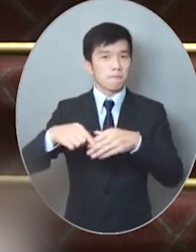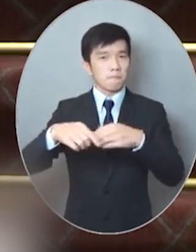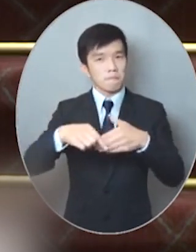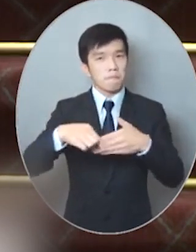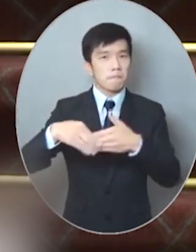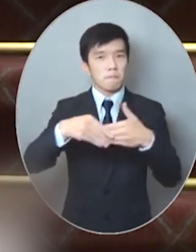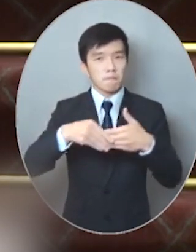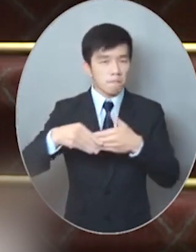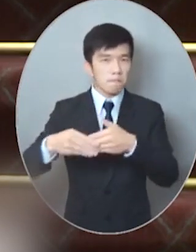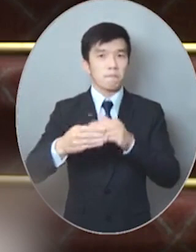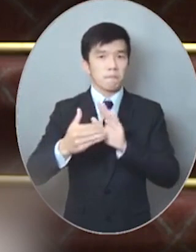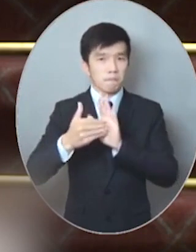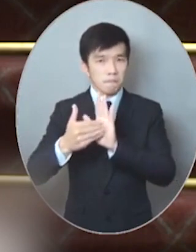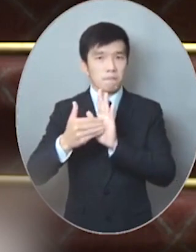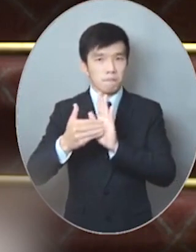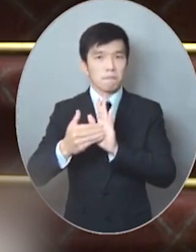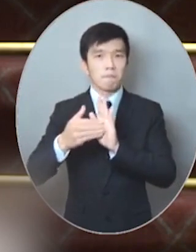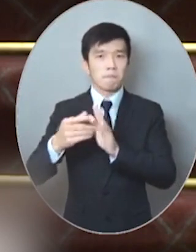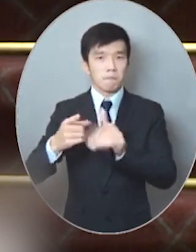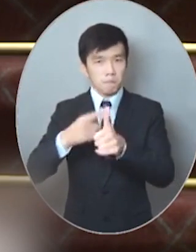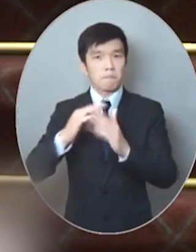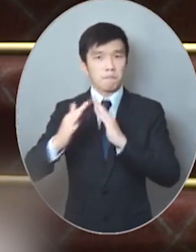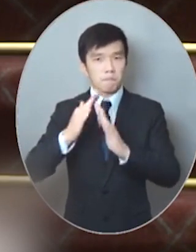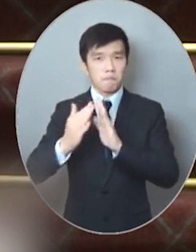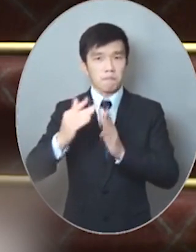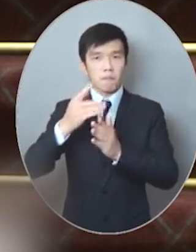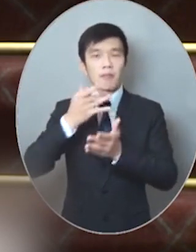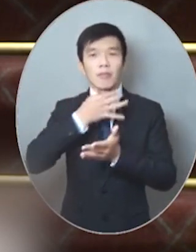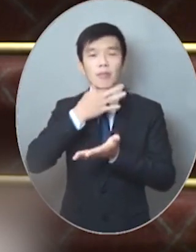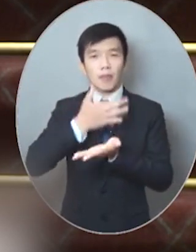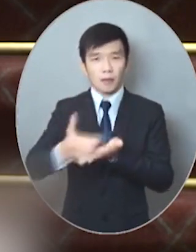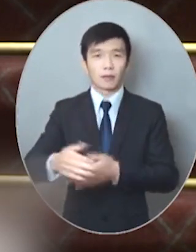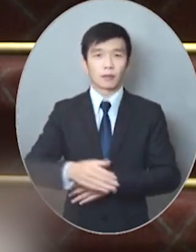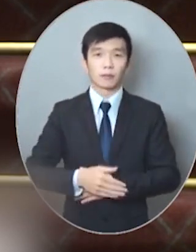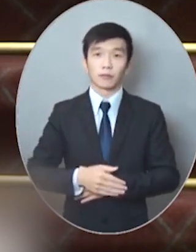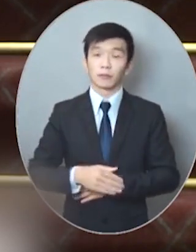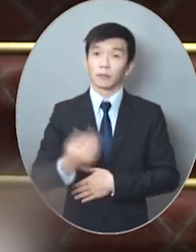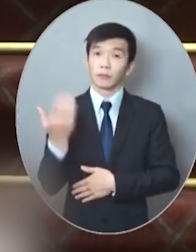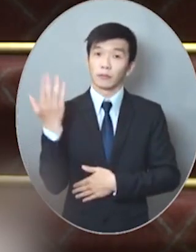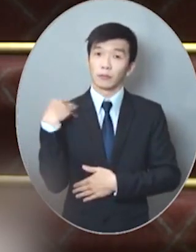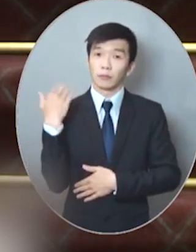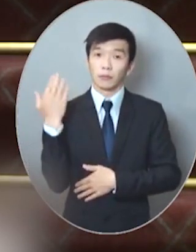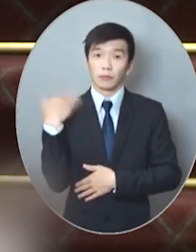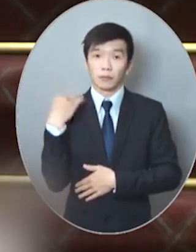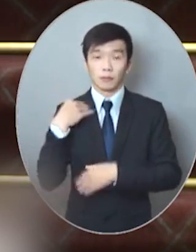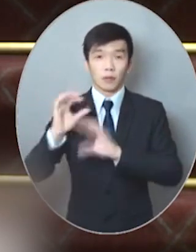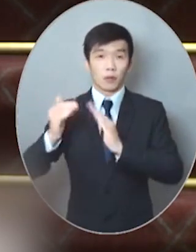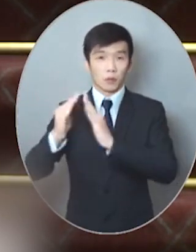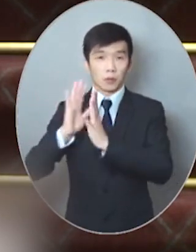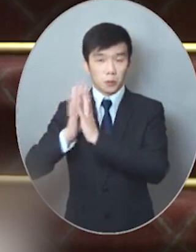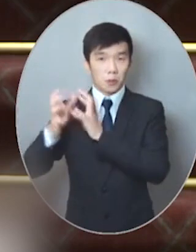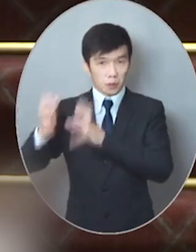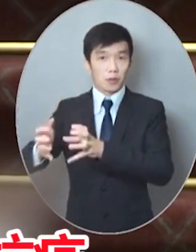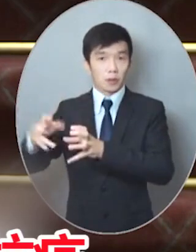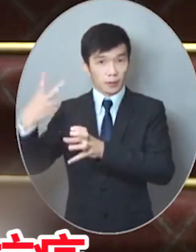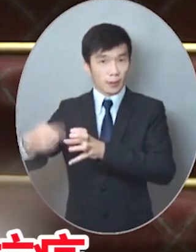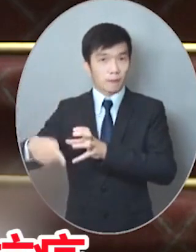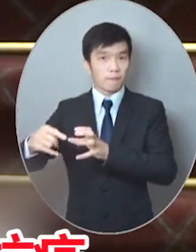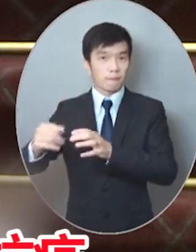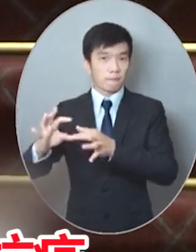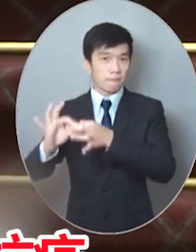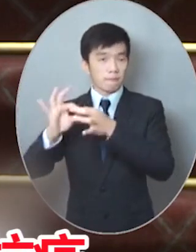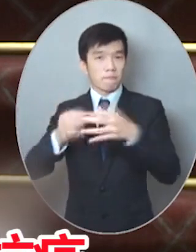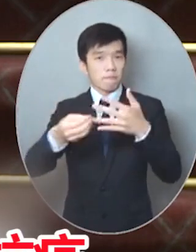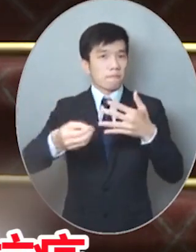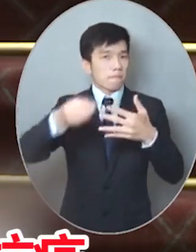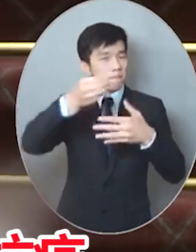战。前一个阶段我们组好了国家队，在这个阶段我们要打国际杯，跟其他的